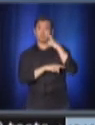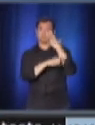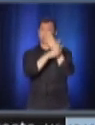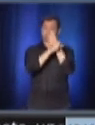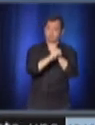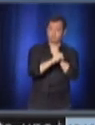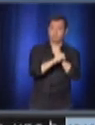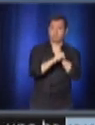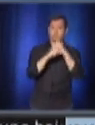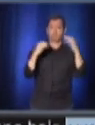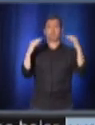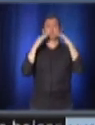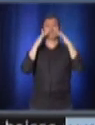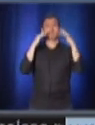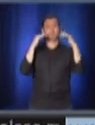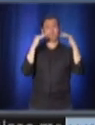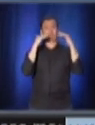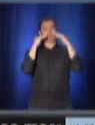Donc,